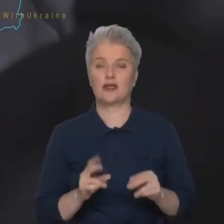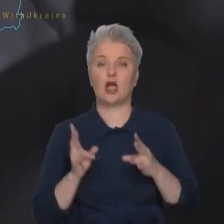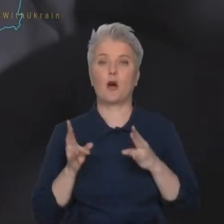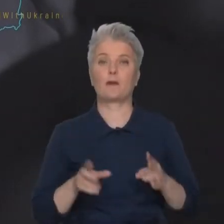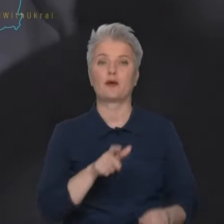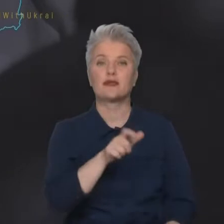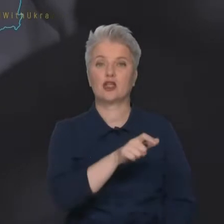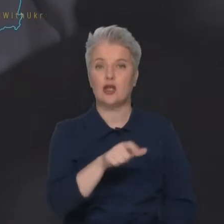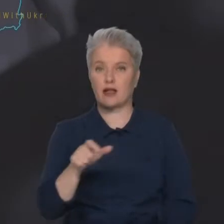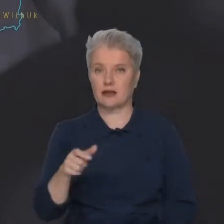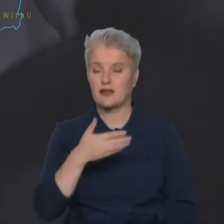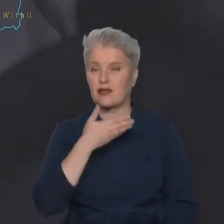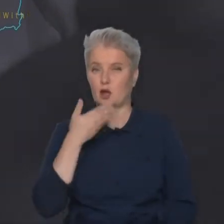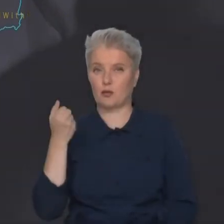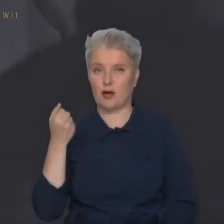немає.